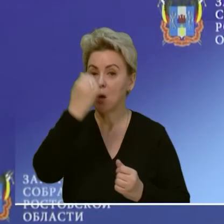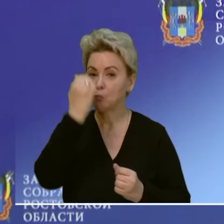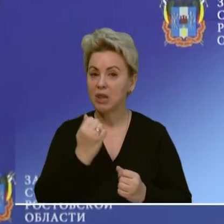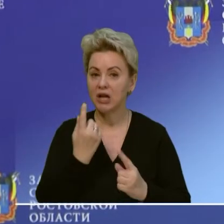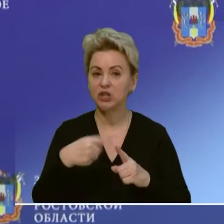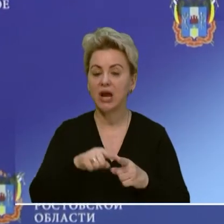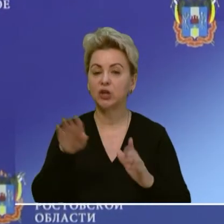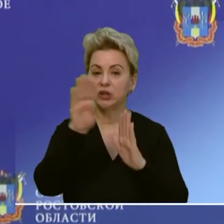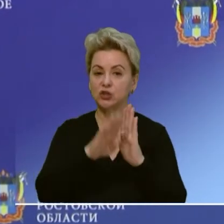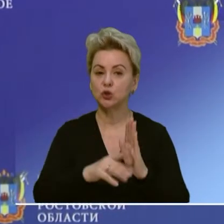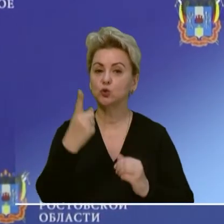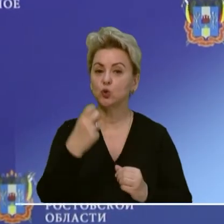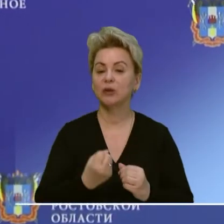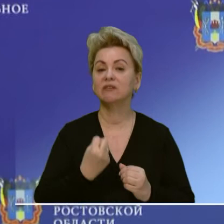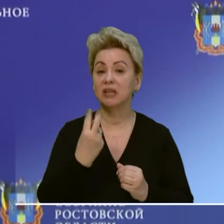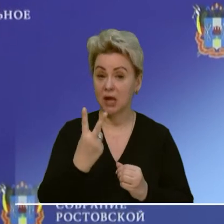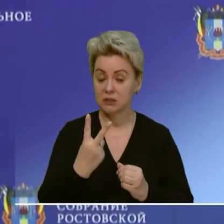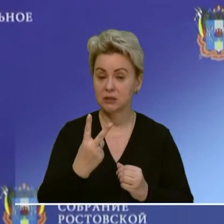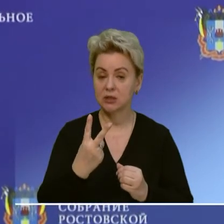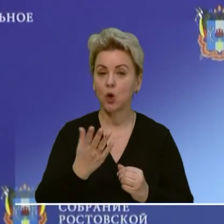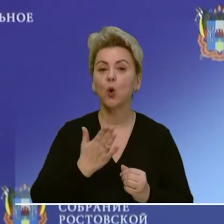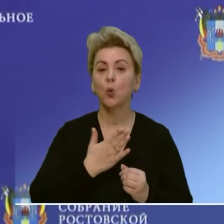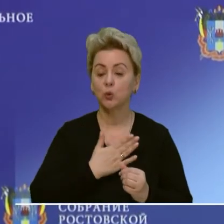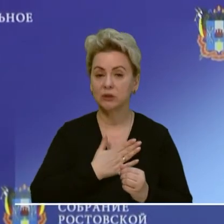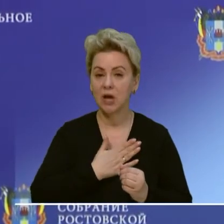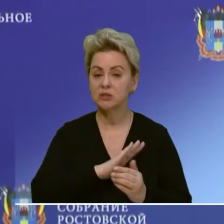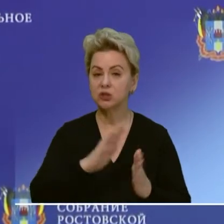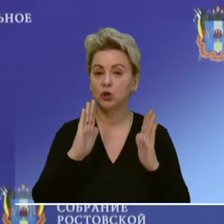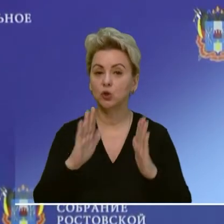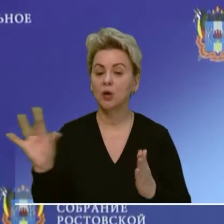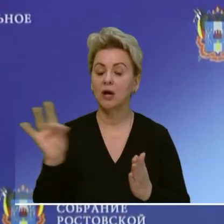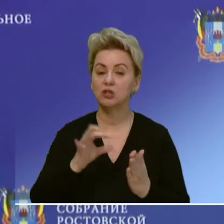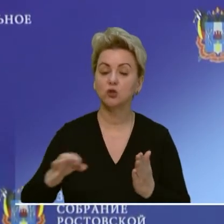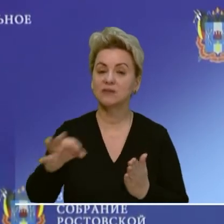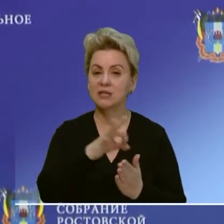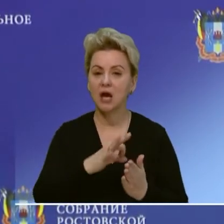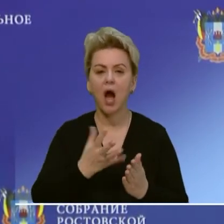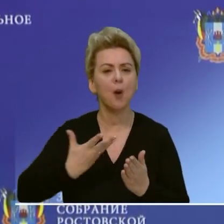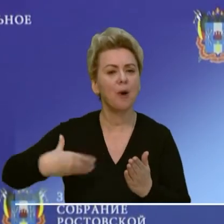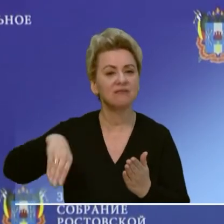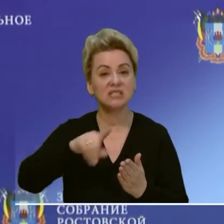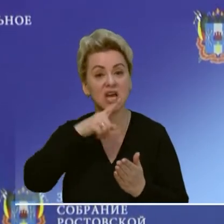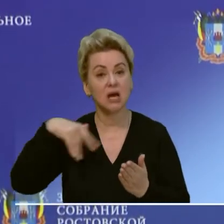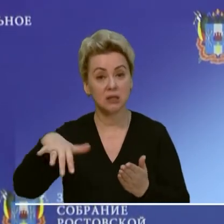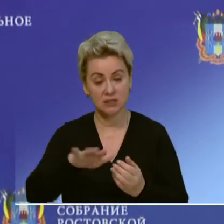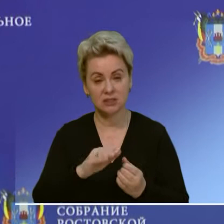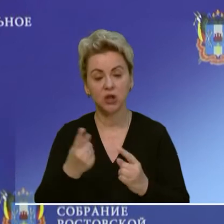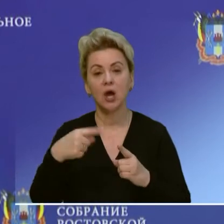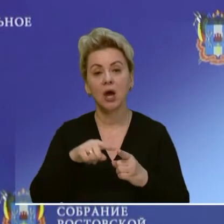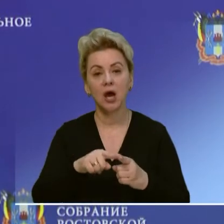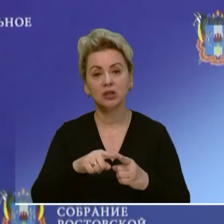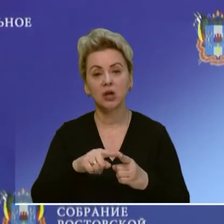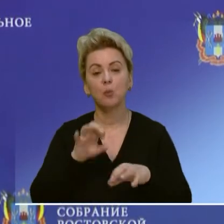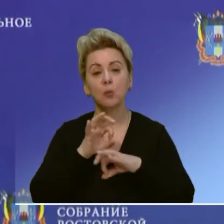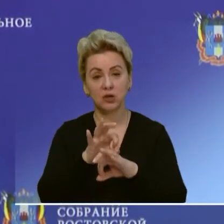Благодаря вот этой системе 112 у нас не только в Ростовской области, а по всей даже России это